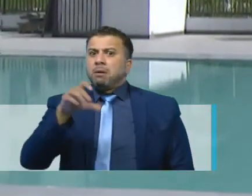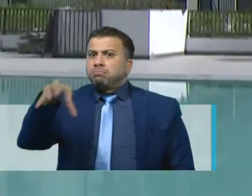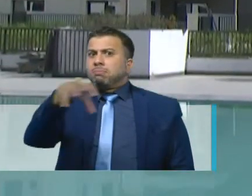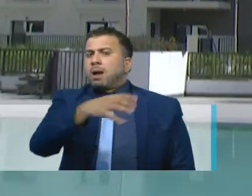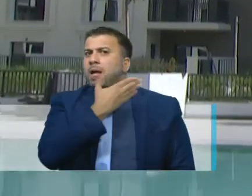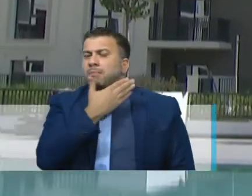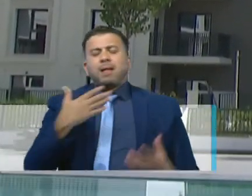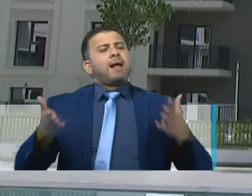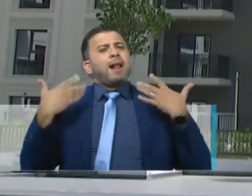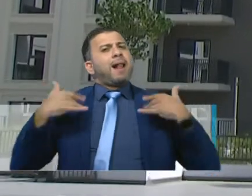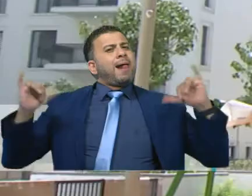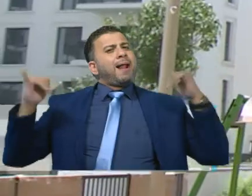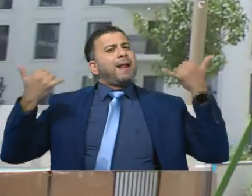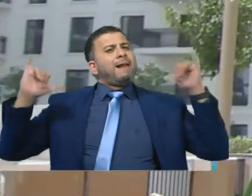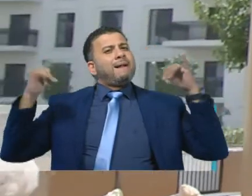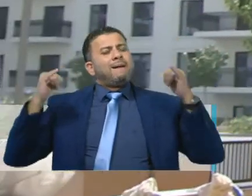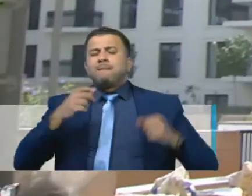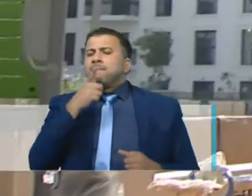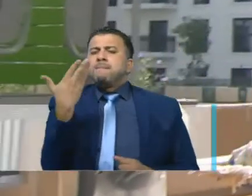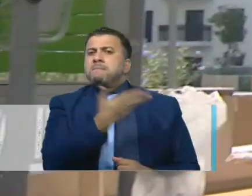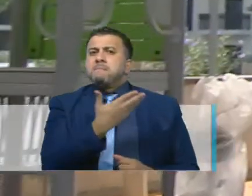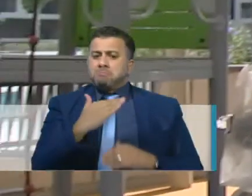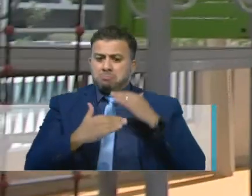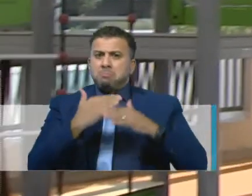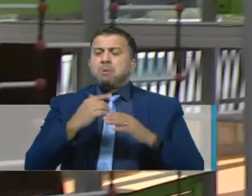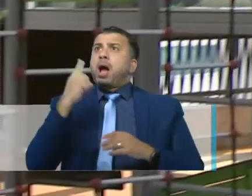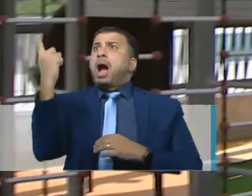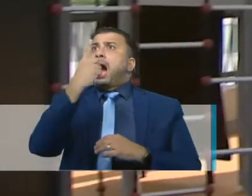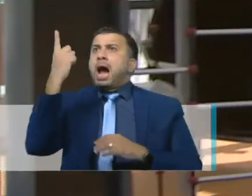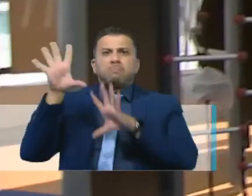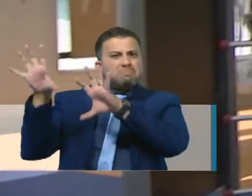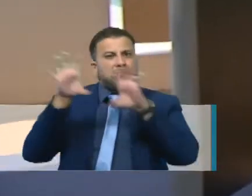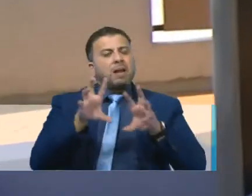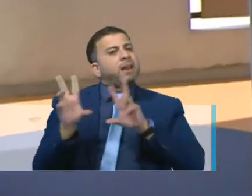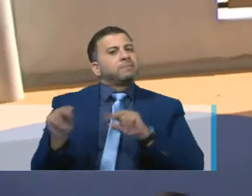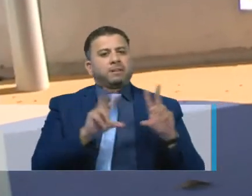خدمية وترفيهية جهزت بأعلى المستويات العالمية.